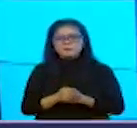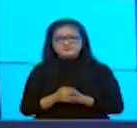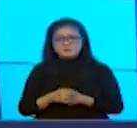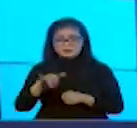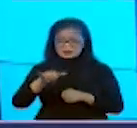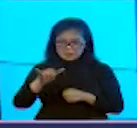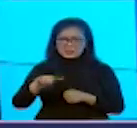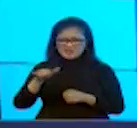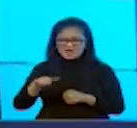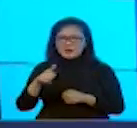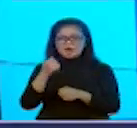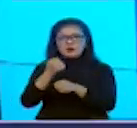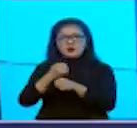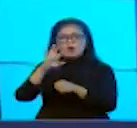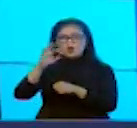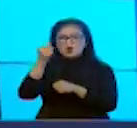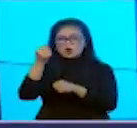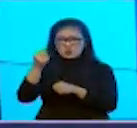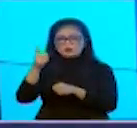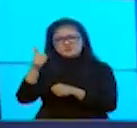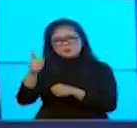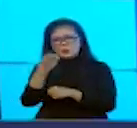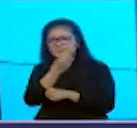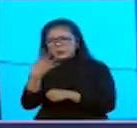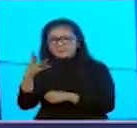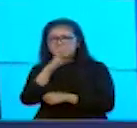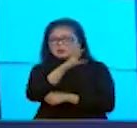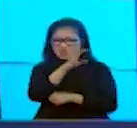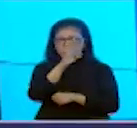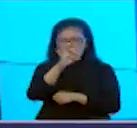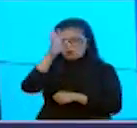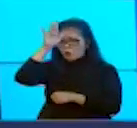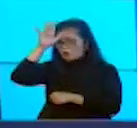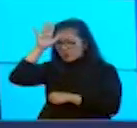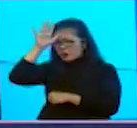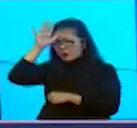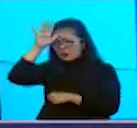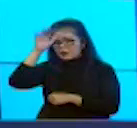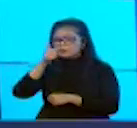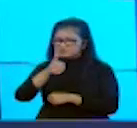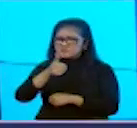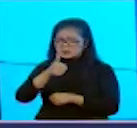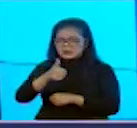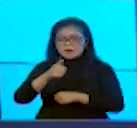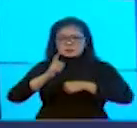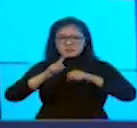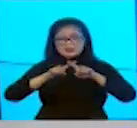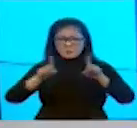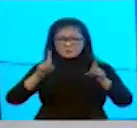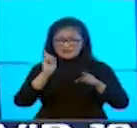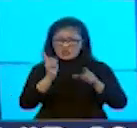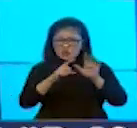bisa menampung 30 warga. Namun jikalau kita juga antisipasi